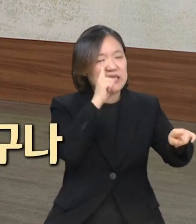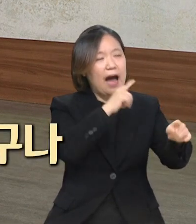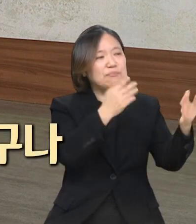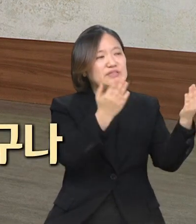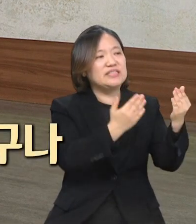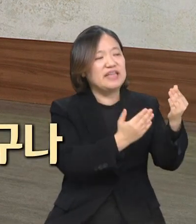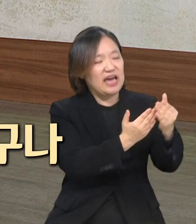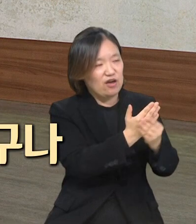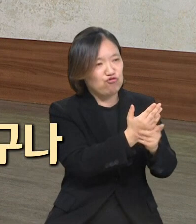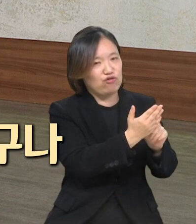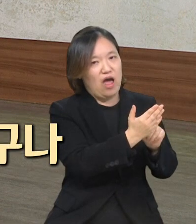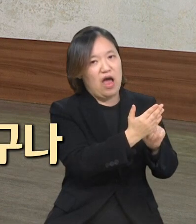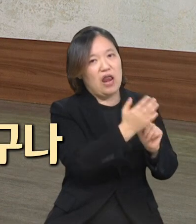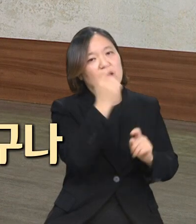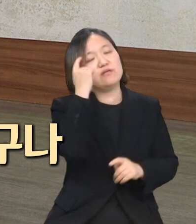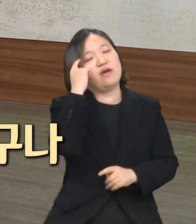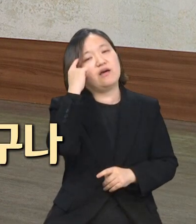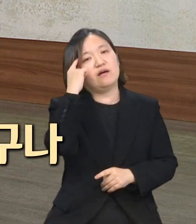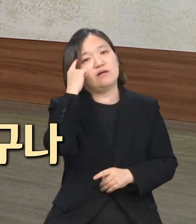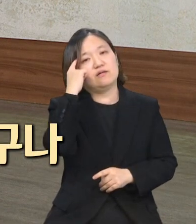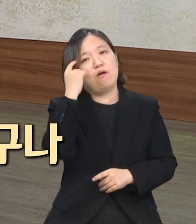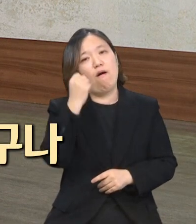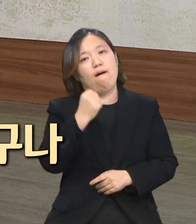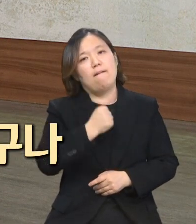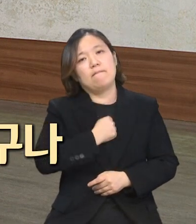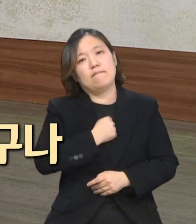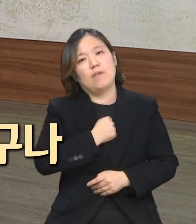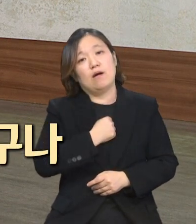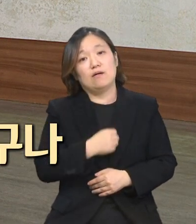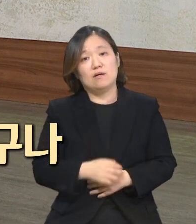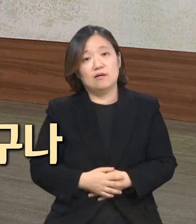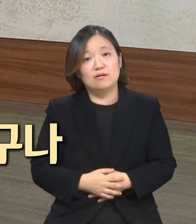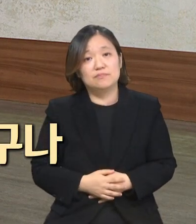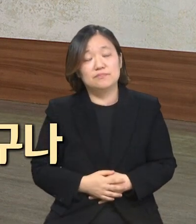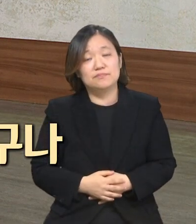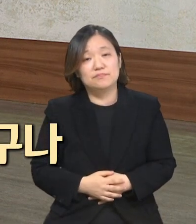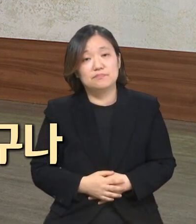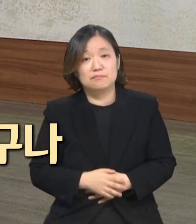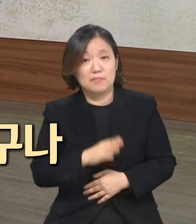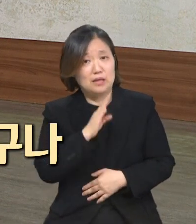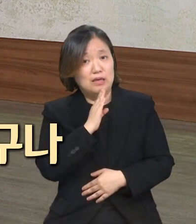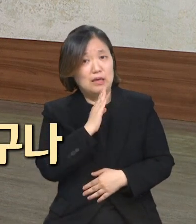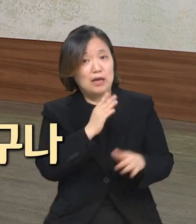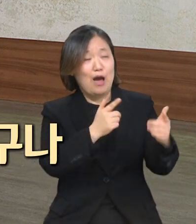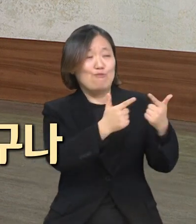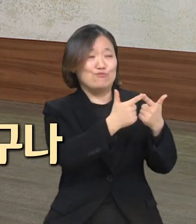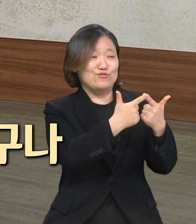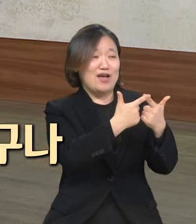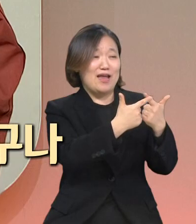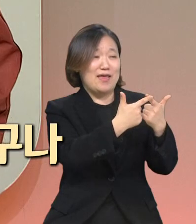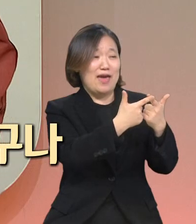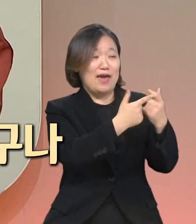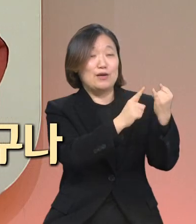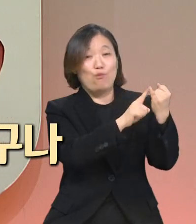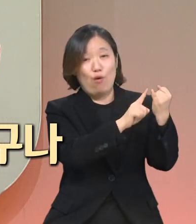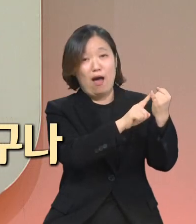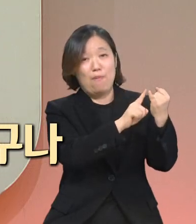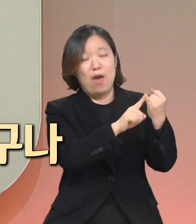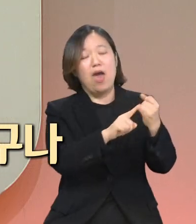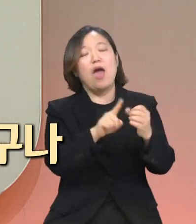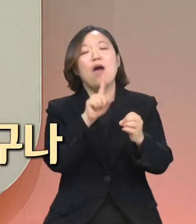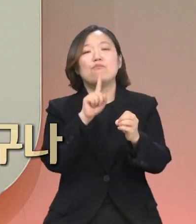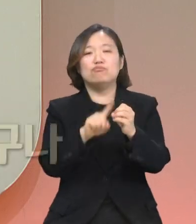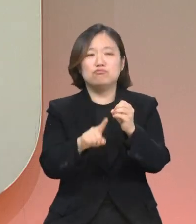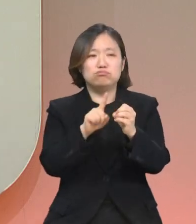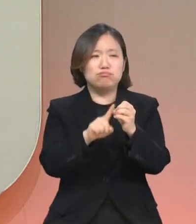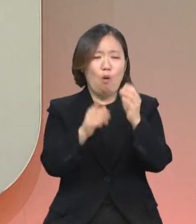그렇게 가슴을 딱 때리더래요 이것도 그 부산의 보살님이 불교